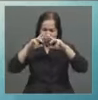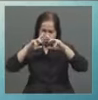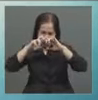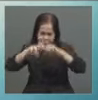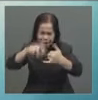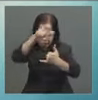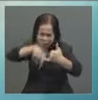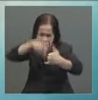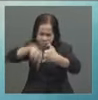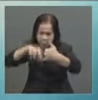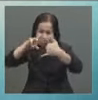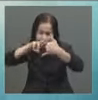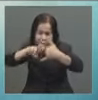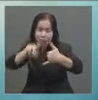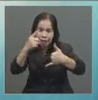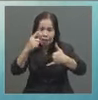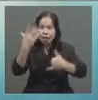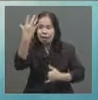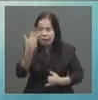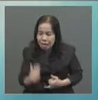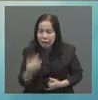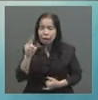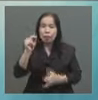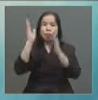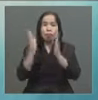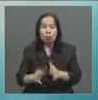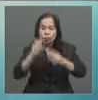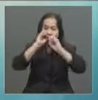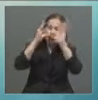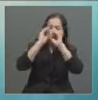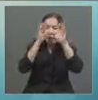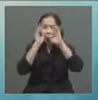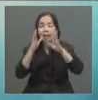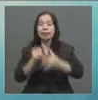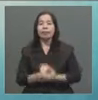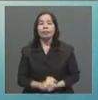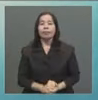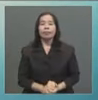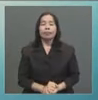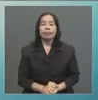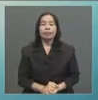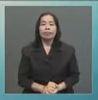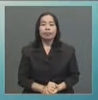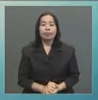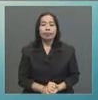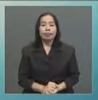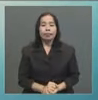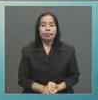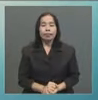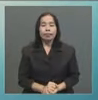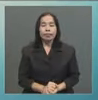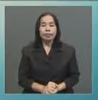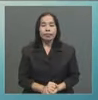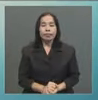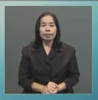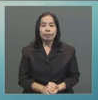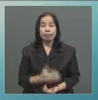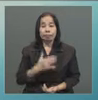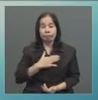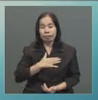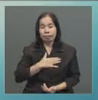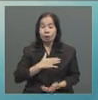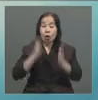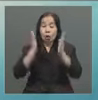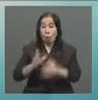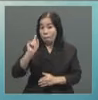การสอบสวนโรคนี้อีก30รายนะครับครับเรามาดูการวิเคราะห์ของผู้ป่วยราย